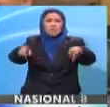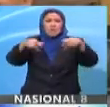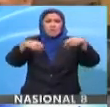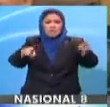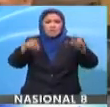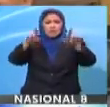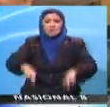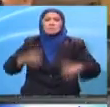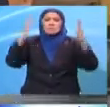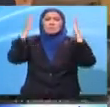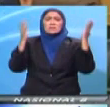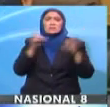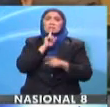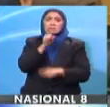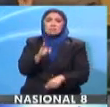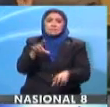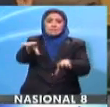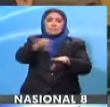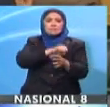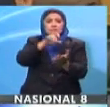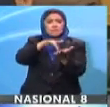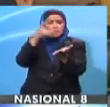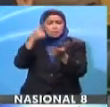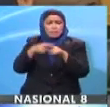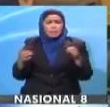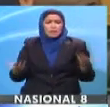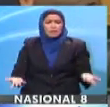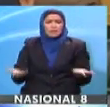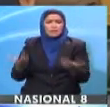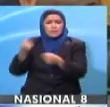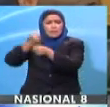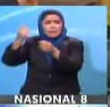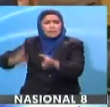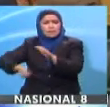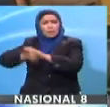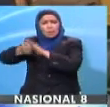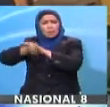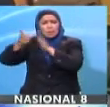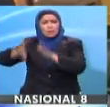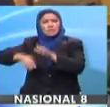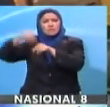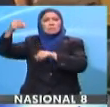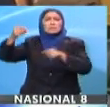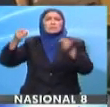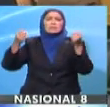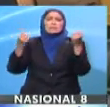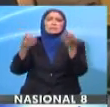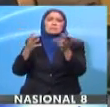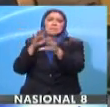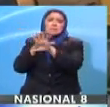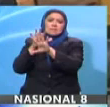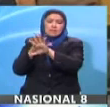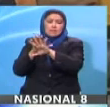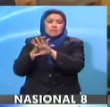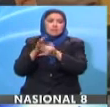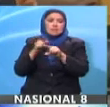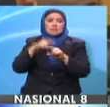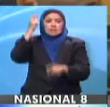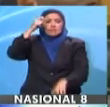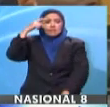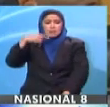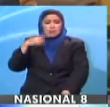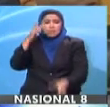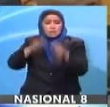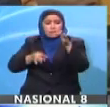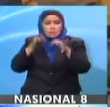asing sebab itulah Kementerian suber manusia ingin menarik perhatian jika apa ni kita membenarkan pelarian-pelarian ini